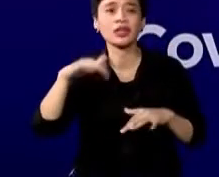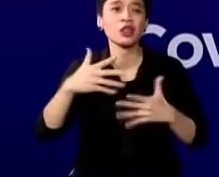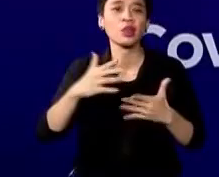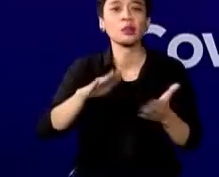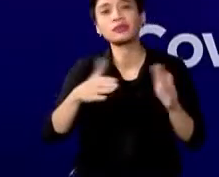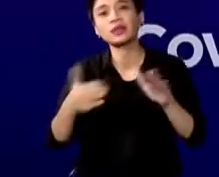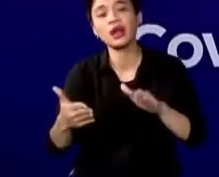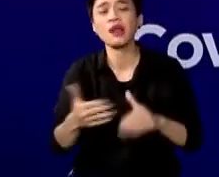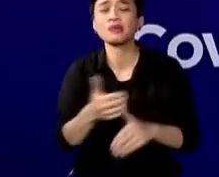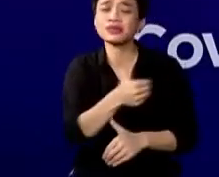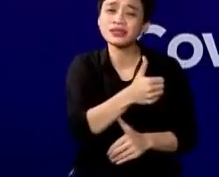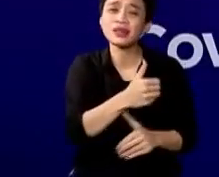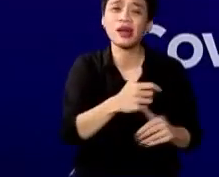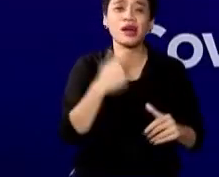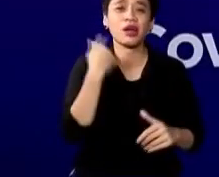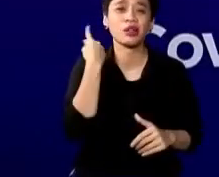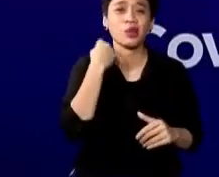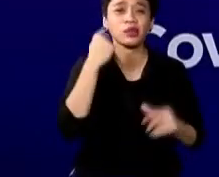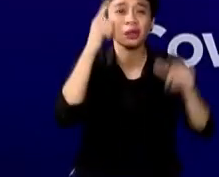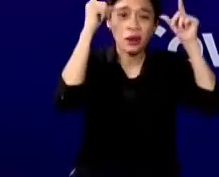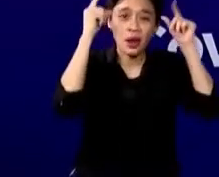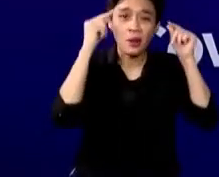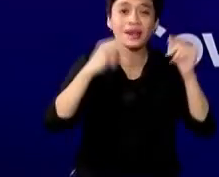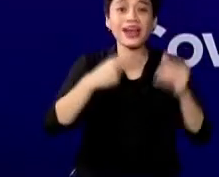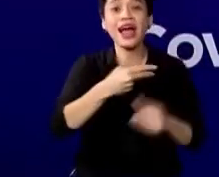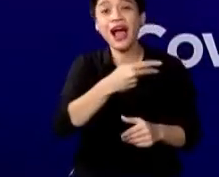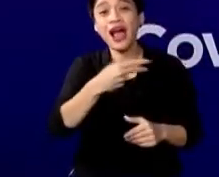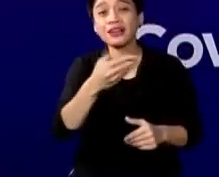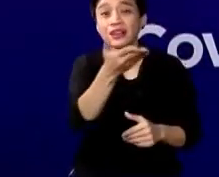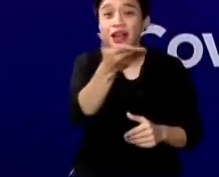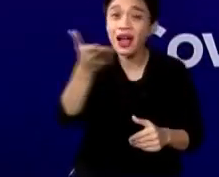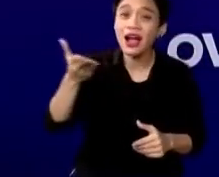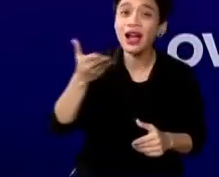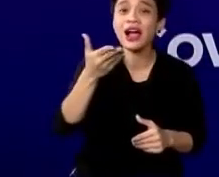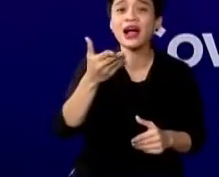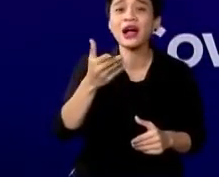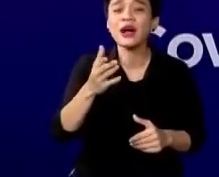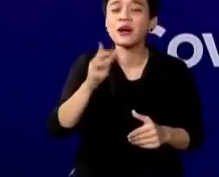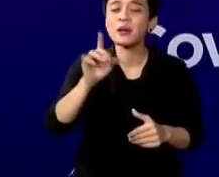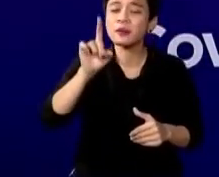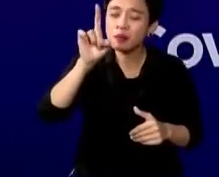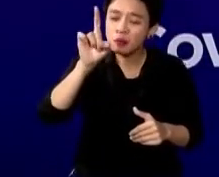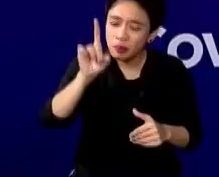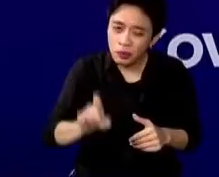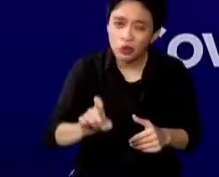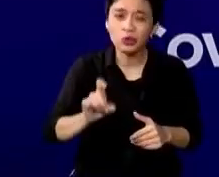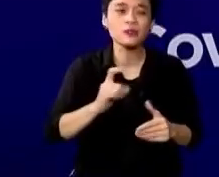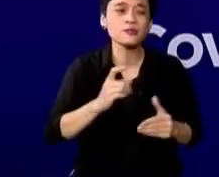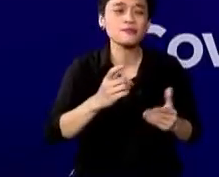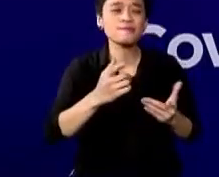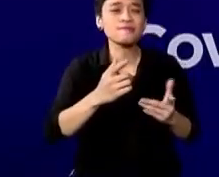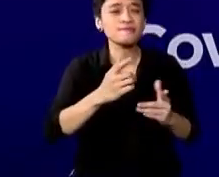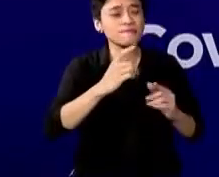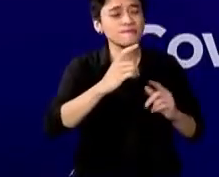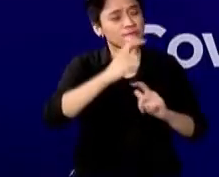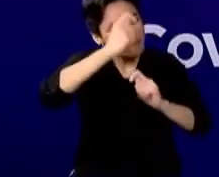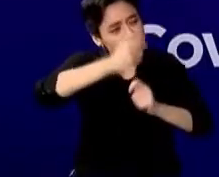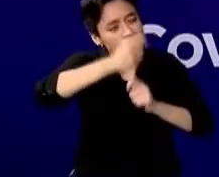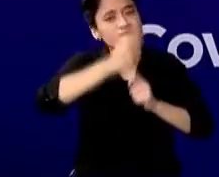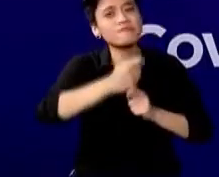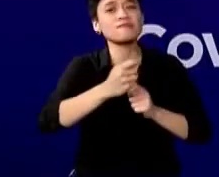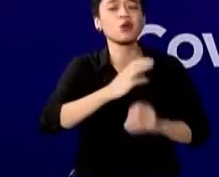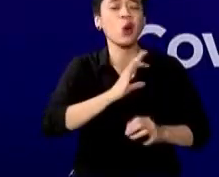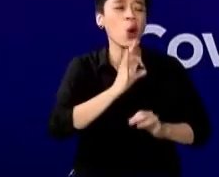dan wafat sehingga kita harus menaruh e rasa prihatin